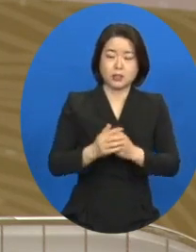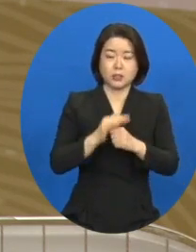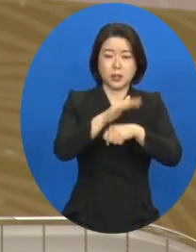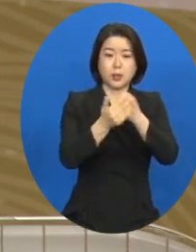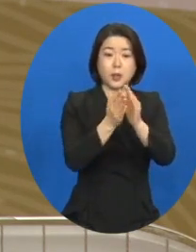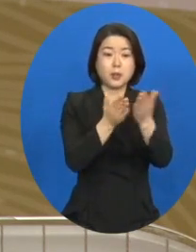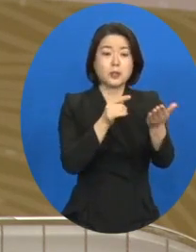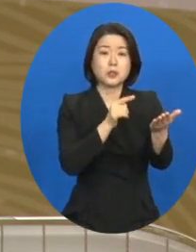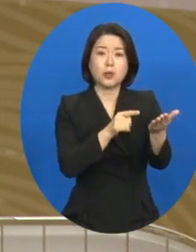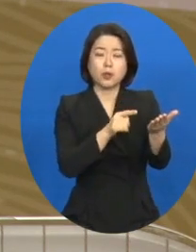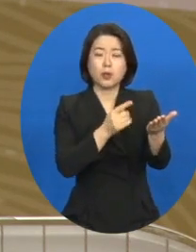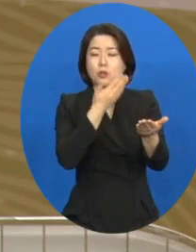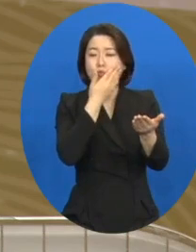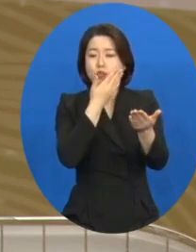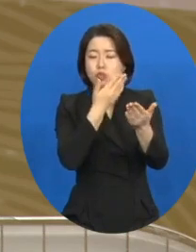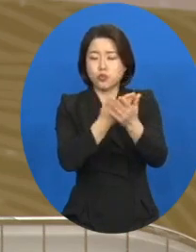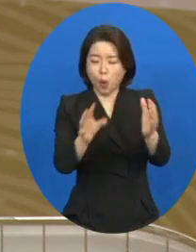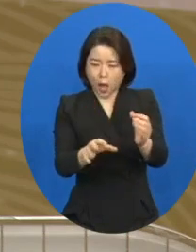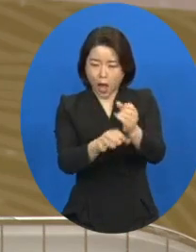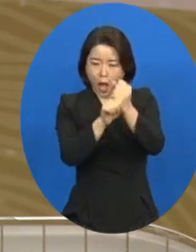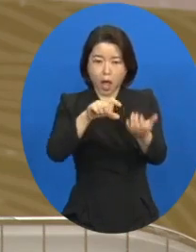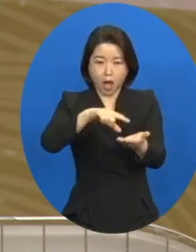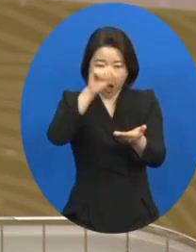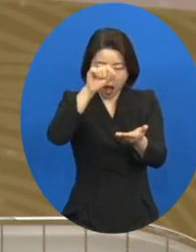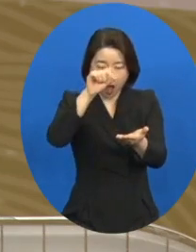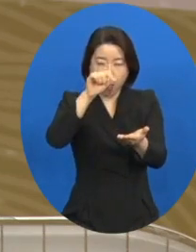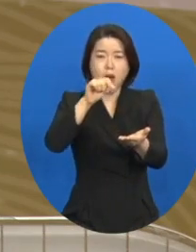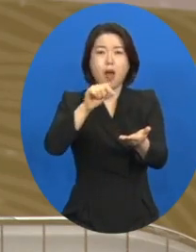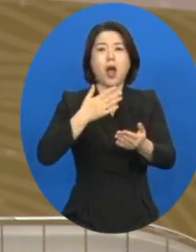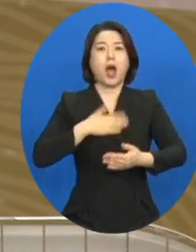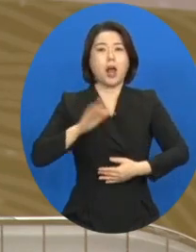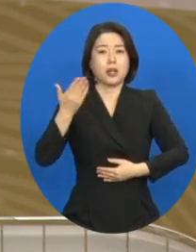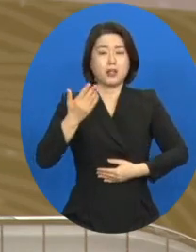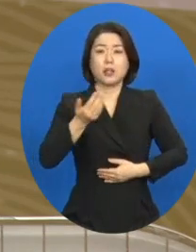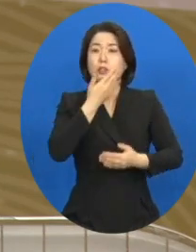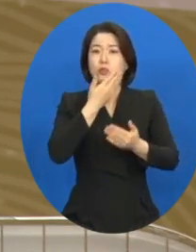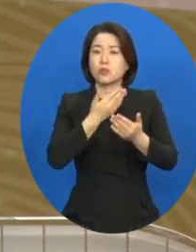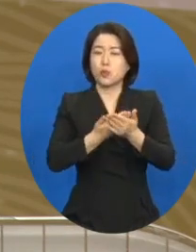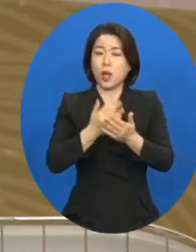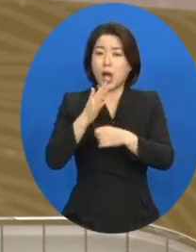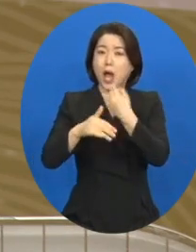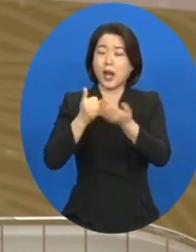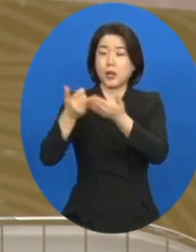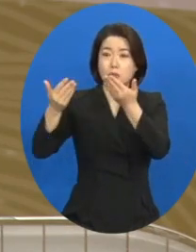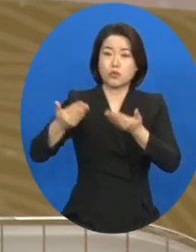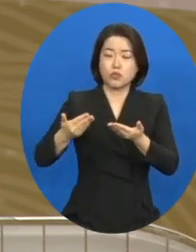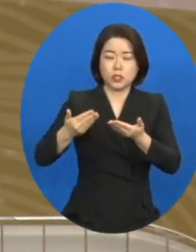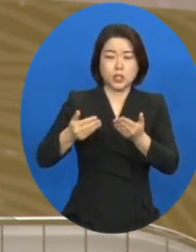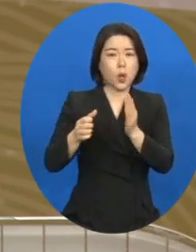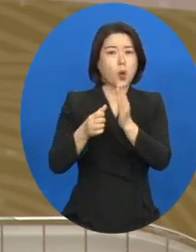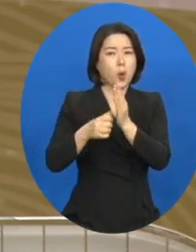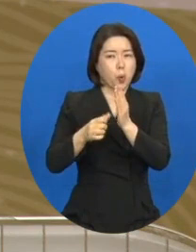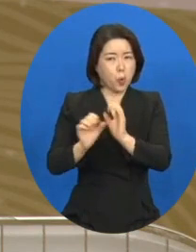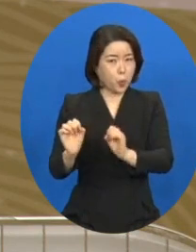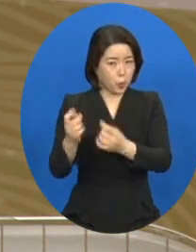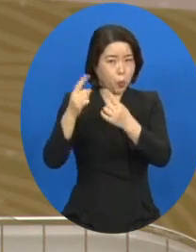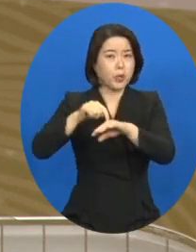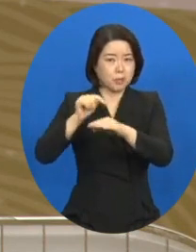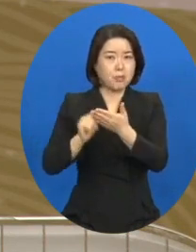성경이 말하는 핵심 메시지를 정확히 알게 되는 중요한 그런 하나님의 주시는 도구이기